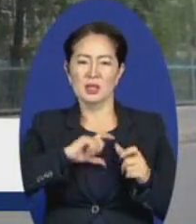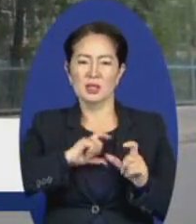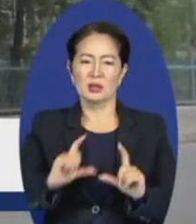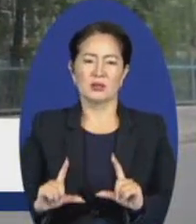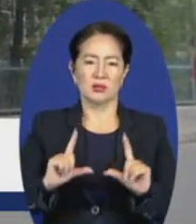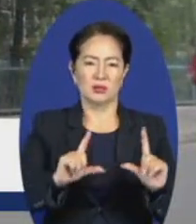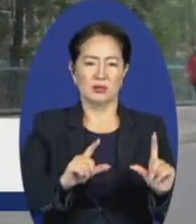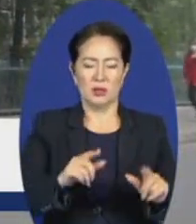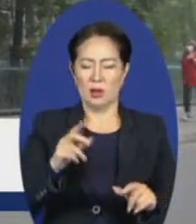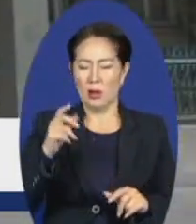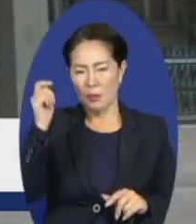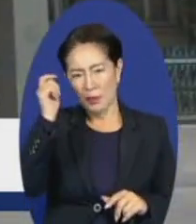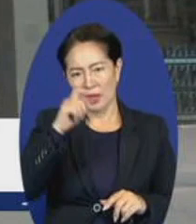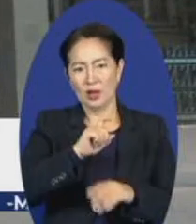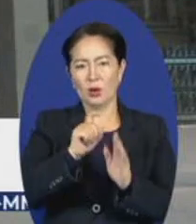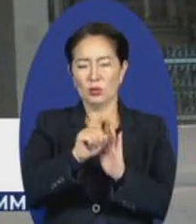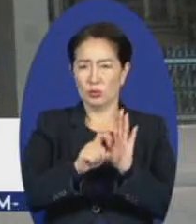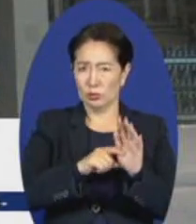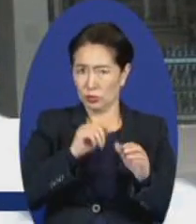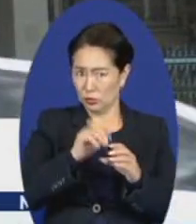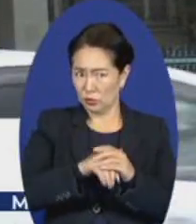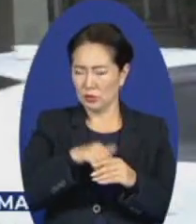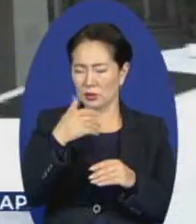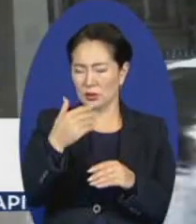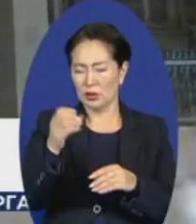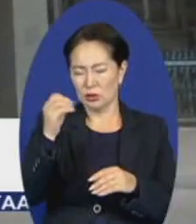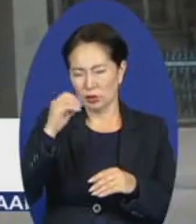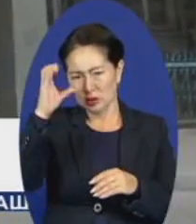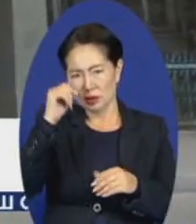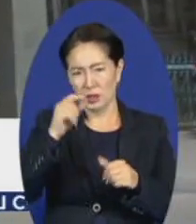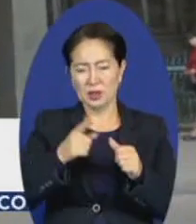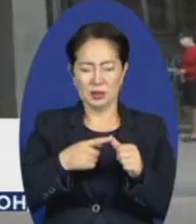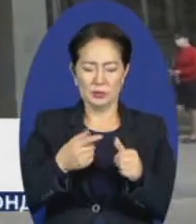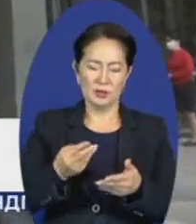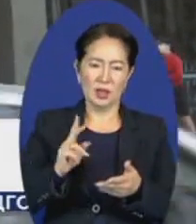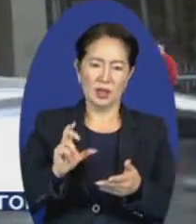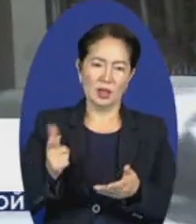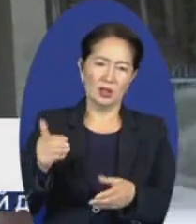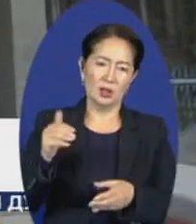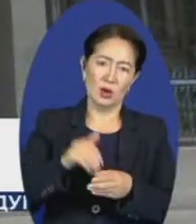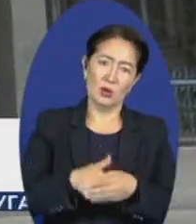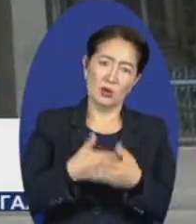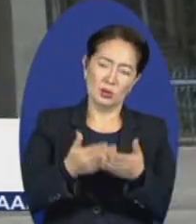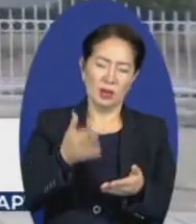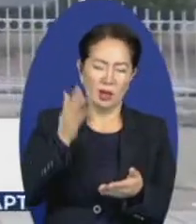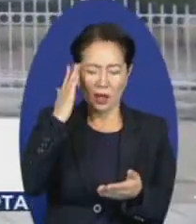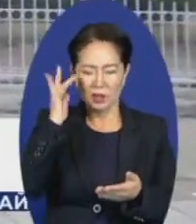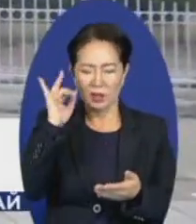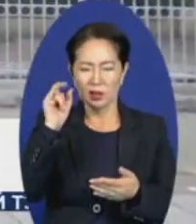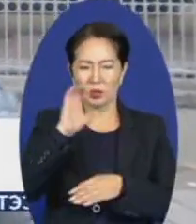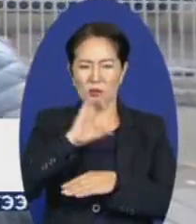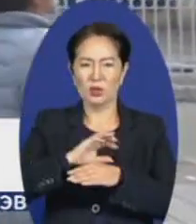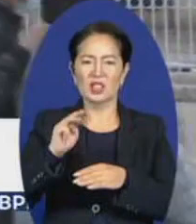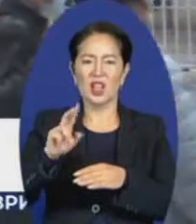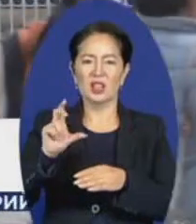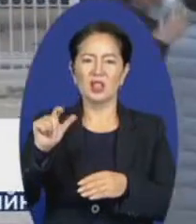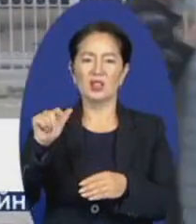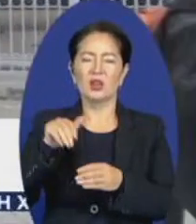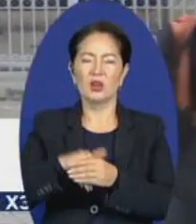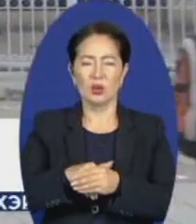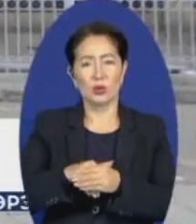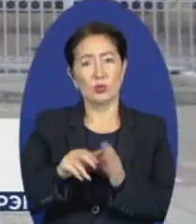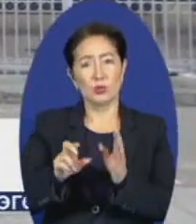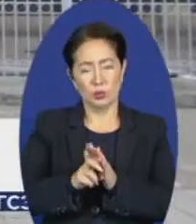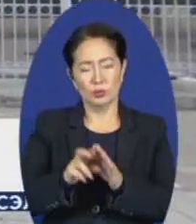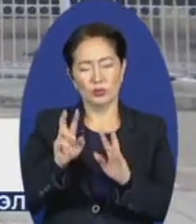эрх олох бакалаврын хөтөлбөрт хамруулж байна. Цаашлаад ерөнхий сайдын нэрэмжит тэтгэлэгт хөтөлбөрт хамруулах гадаад ихтэй сургуулиуд тэтгэлэгтээ